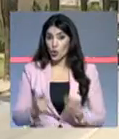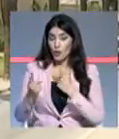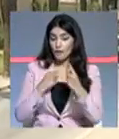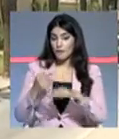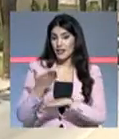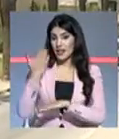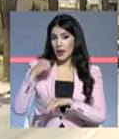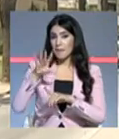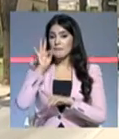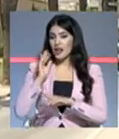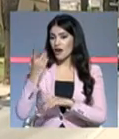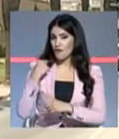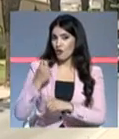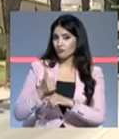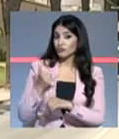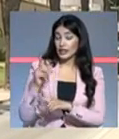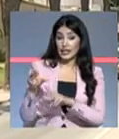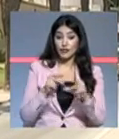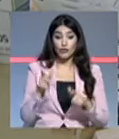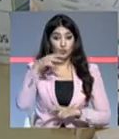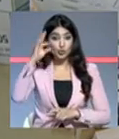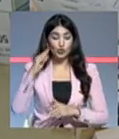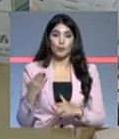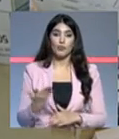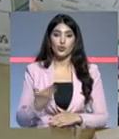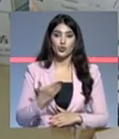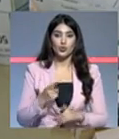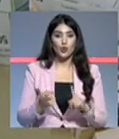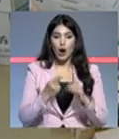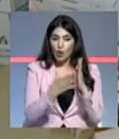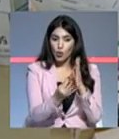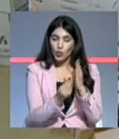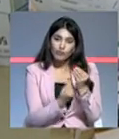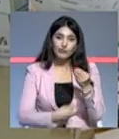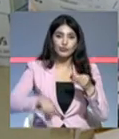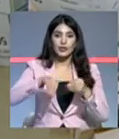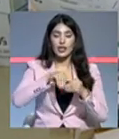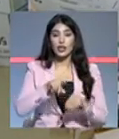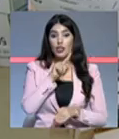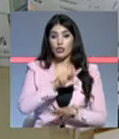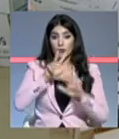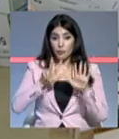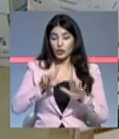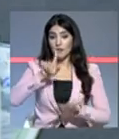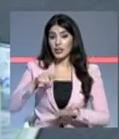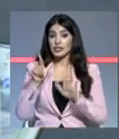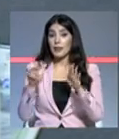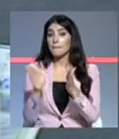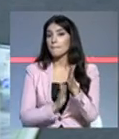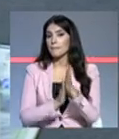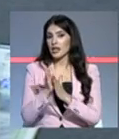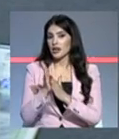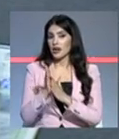شهر مايو الفائت. كما أن تونس بحاجة إلى تعبئة قروض إضافية بقيمة 18.7 مليار